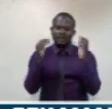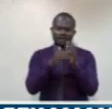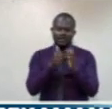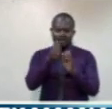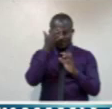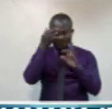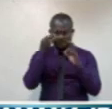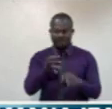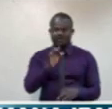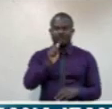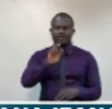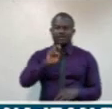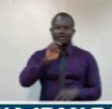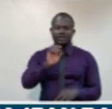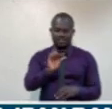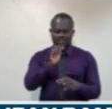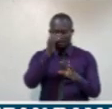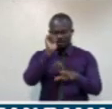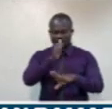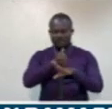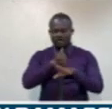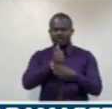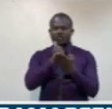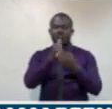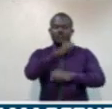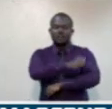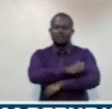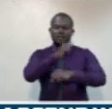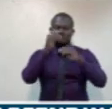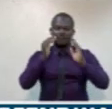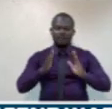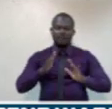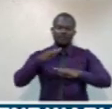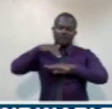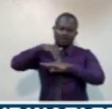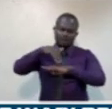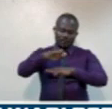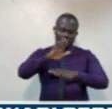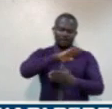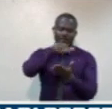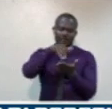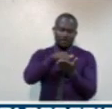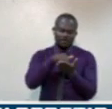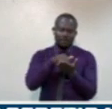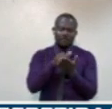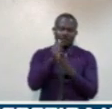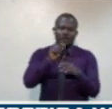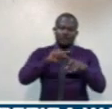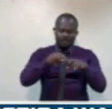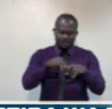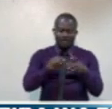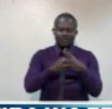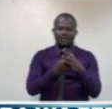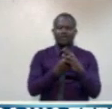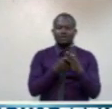icyo cyemezo Farije ifata cyo gufasha umunyeshuri nicyo yoherereza ikigo. Niho duhera twishyura